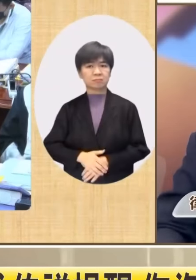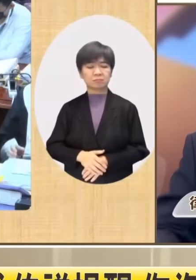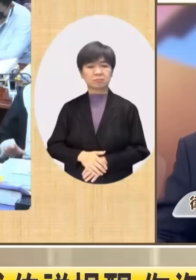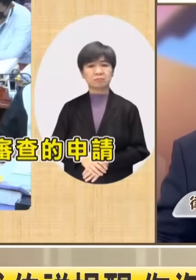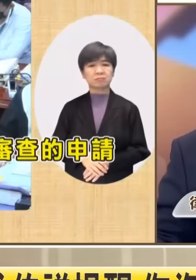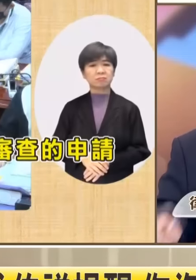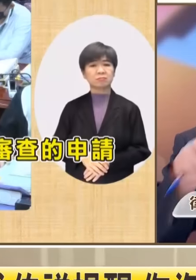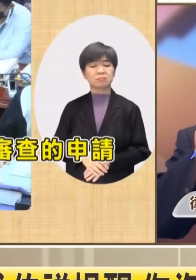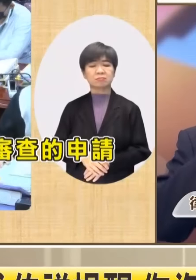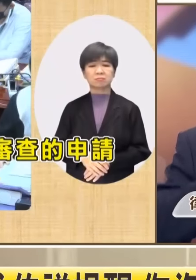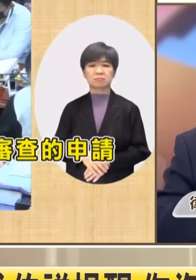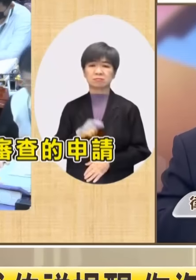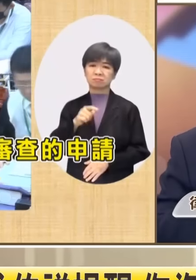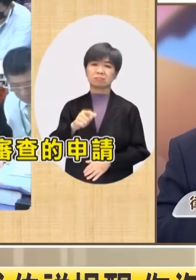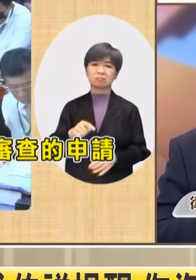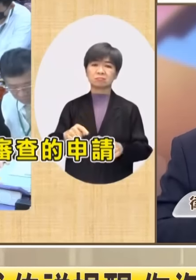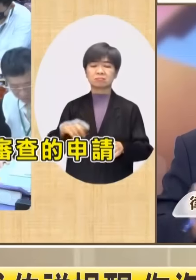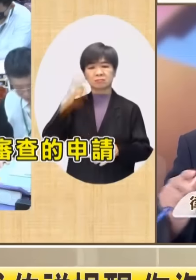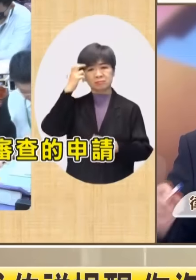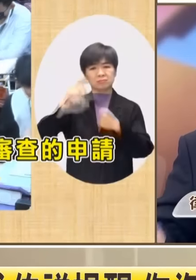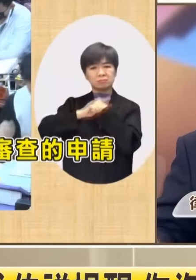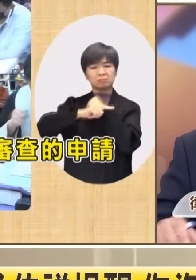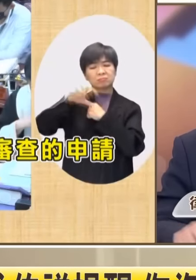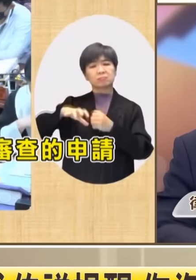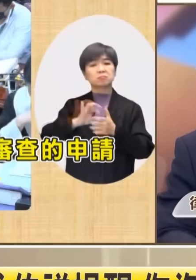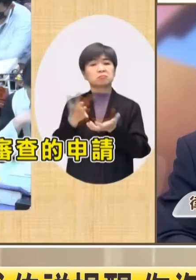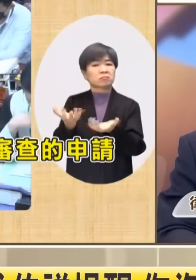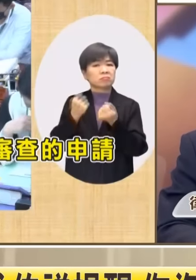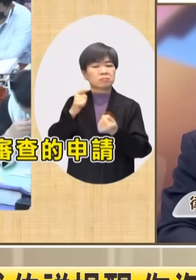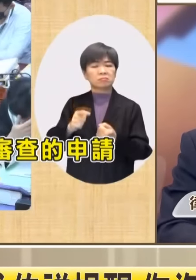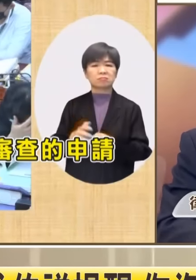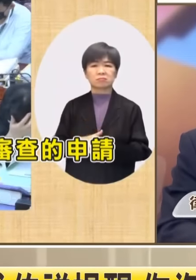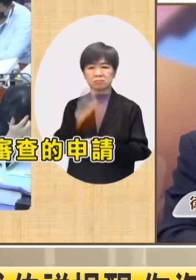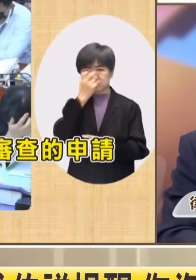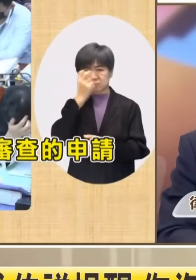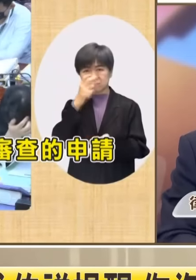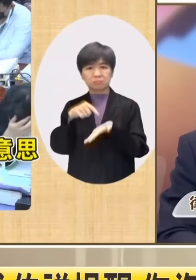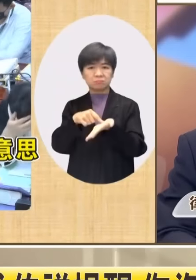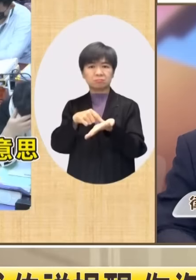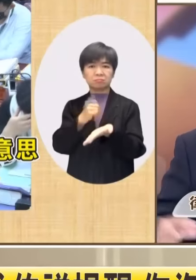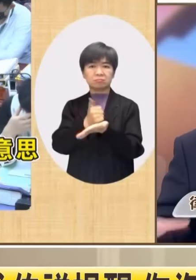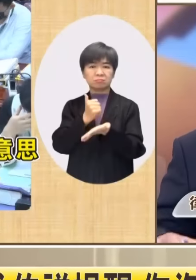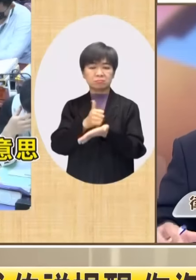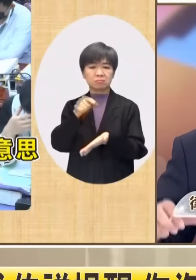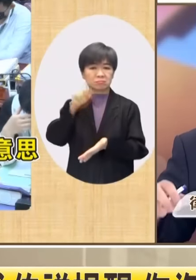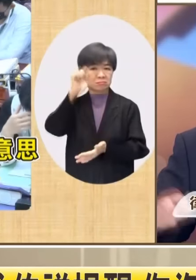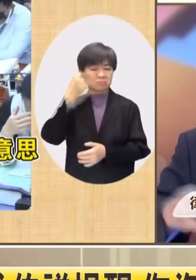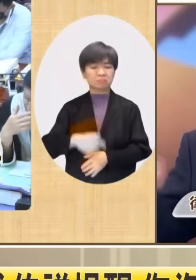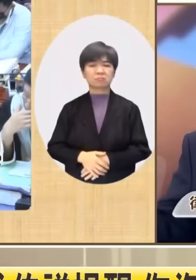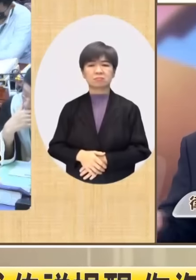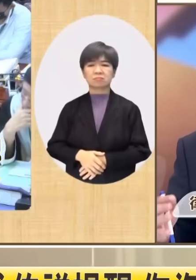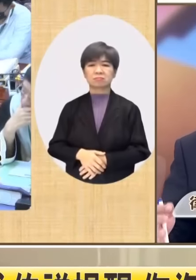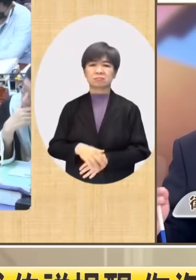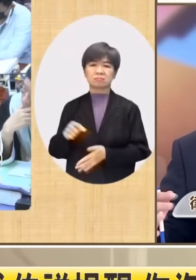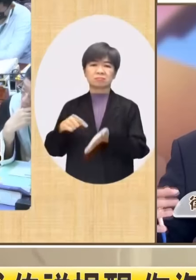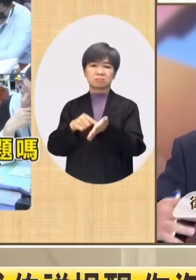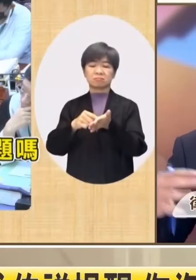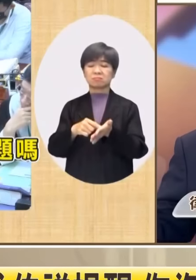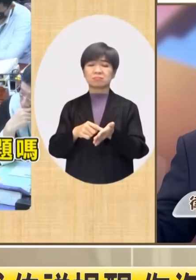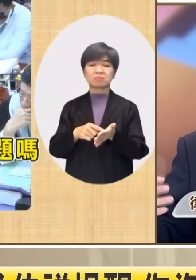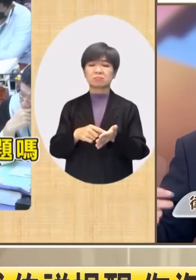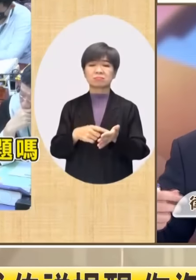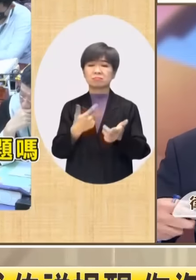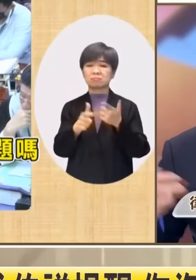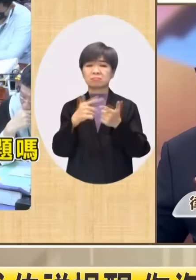谁投什么票，这是责任政治的落实哦。为什么？因为都去大法官在这个499号解释，他去讲说，当年的国大代表就是避